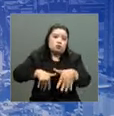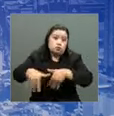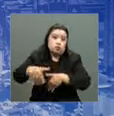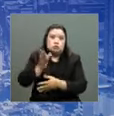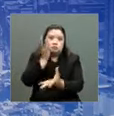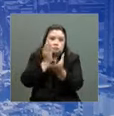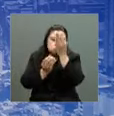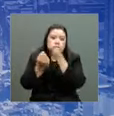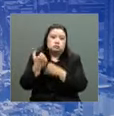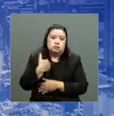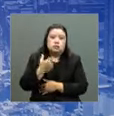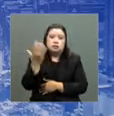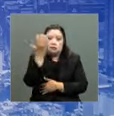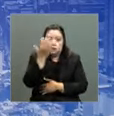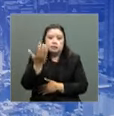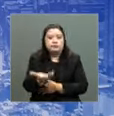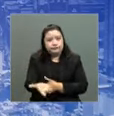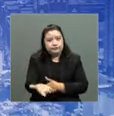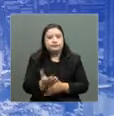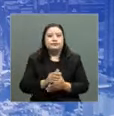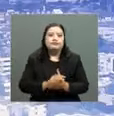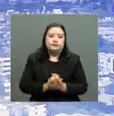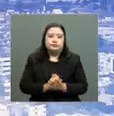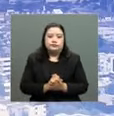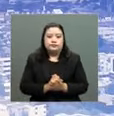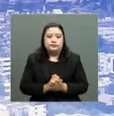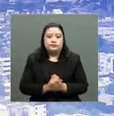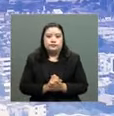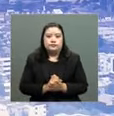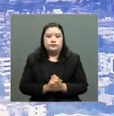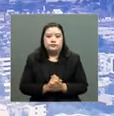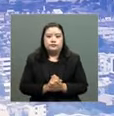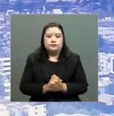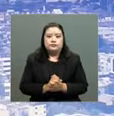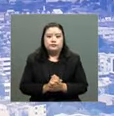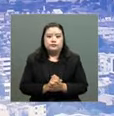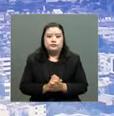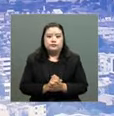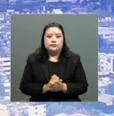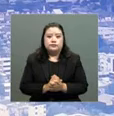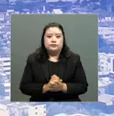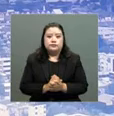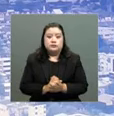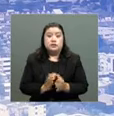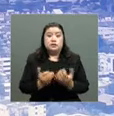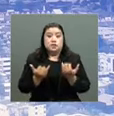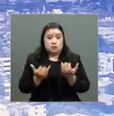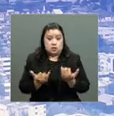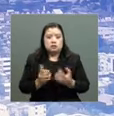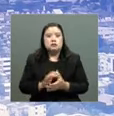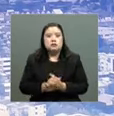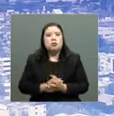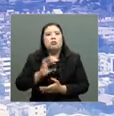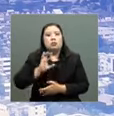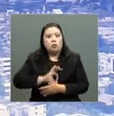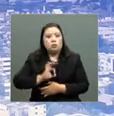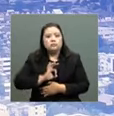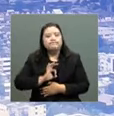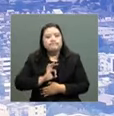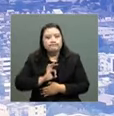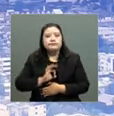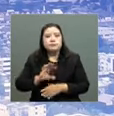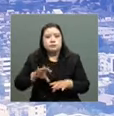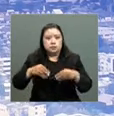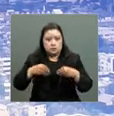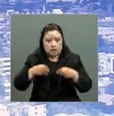การแถลงข่าวทางบ้านเรียนเชิญค่ะ ครับวันนี้ในช่วงเวลาตอนนี้ถึงแม้ว่าจะพึงพอใจในตัวเล